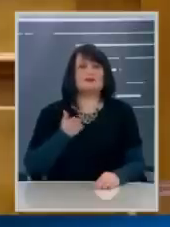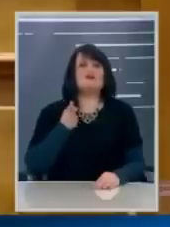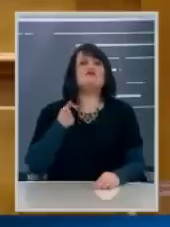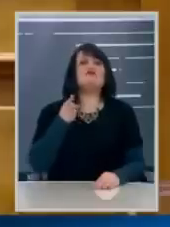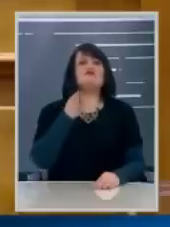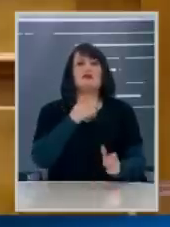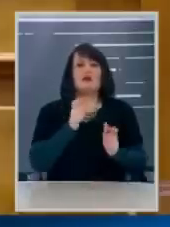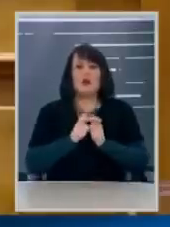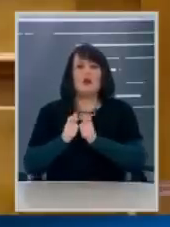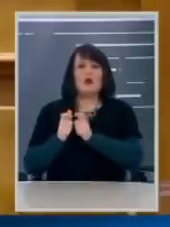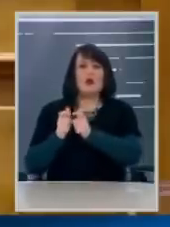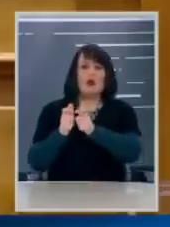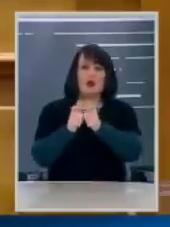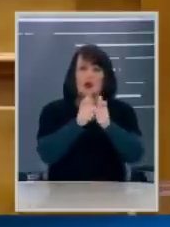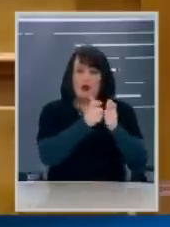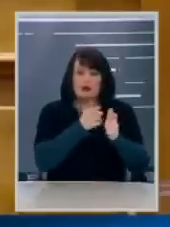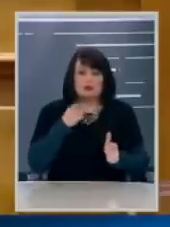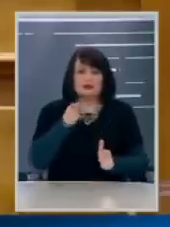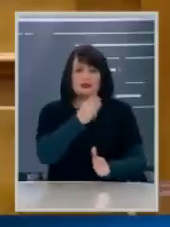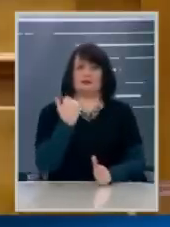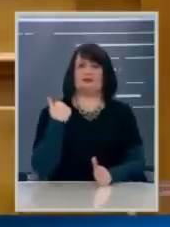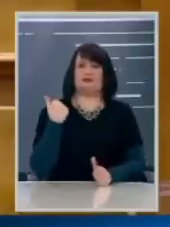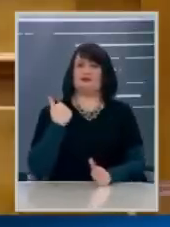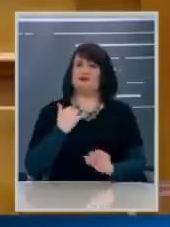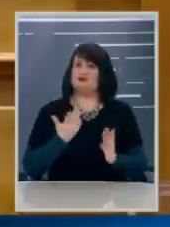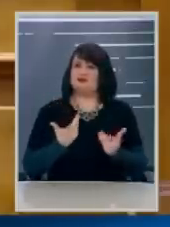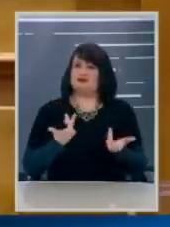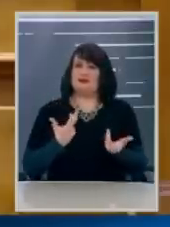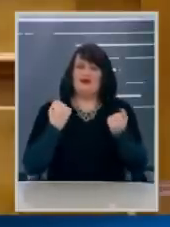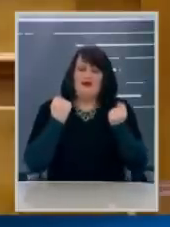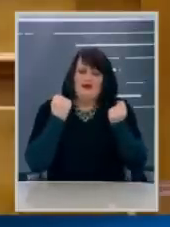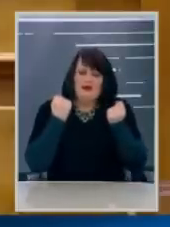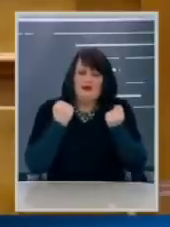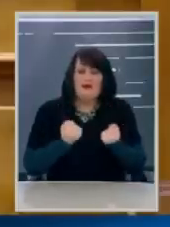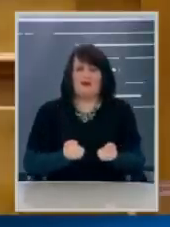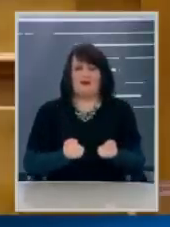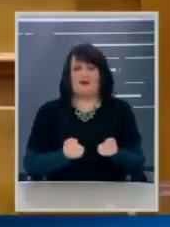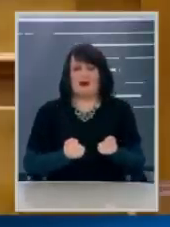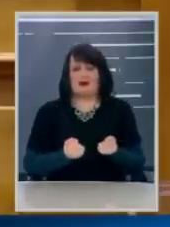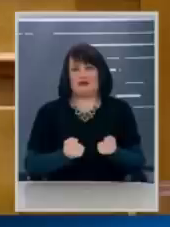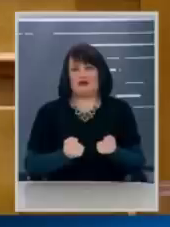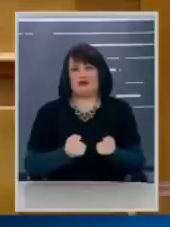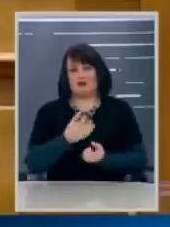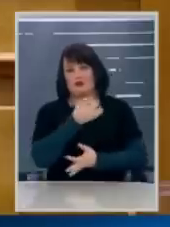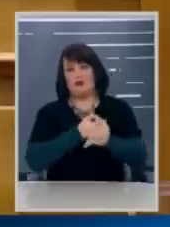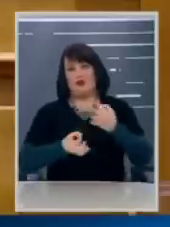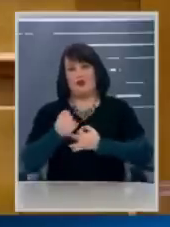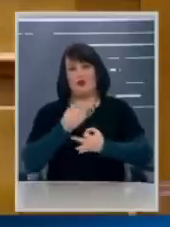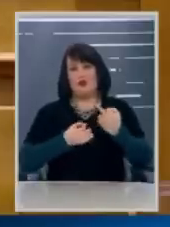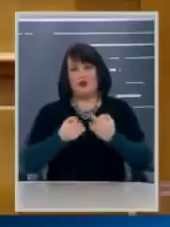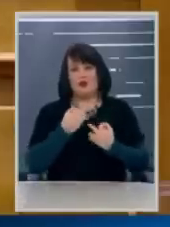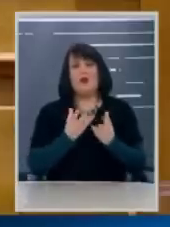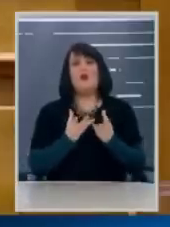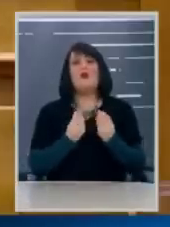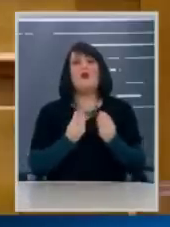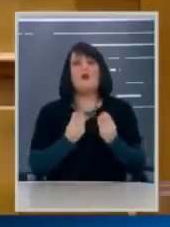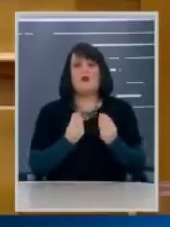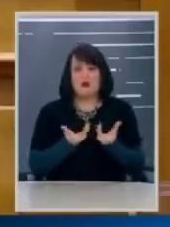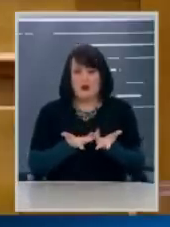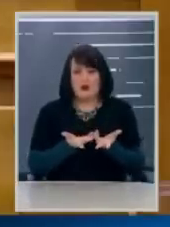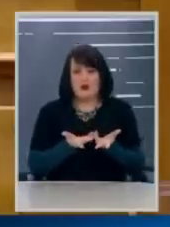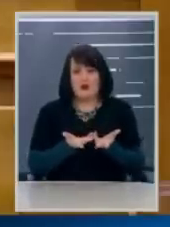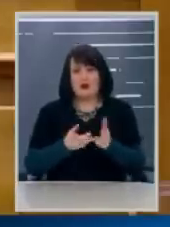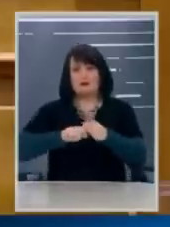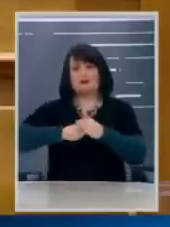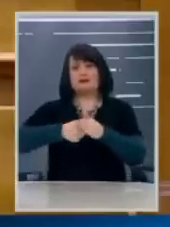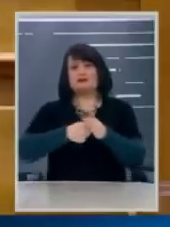Ήπεθρο, μου τίθεται αυτό το θέμα, ότι είναι ασήκωτο αυτό το βάρος. Έχει οδηγήσει πολλούς στο να